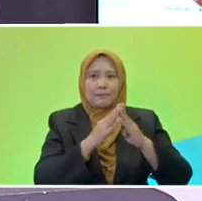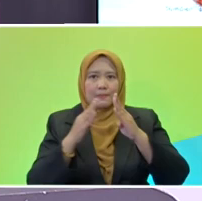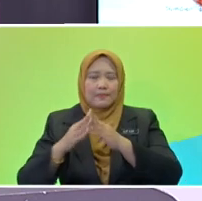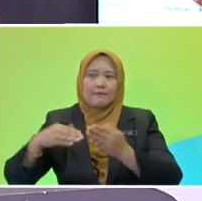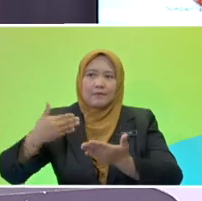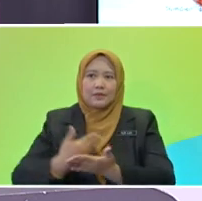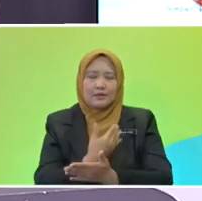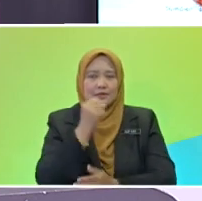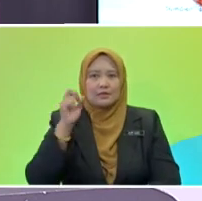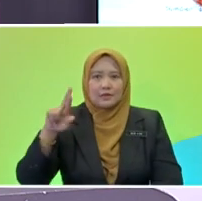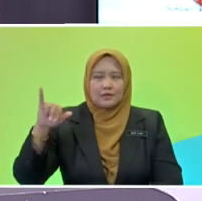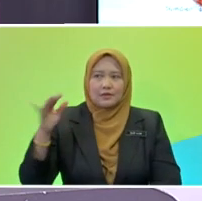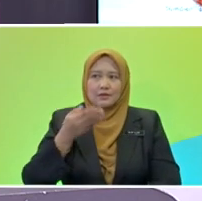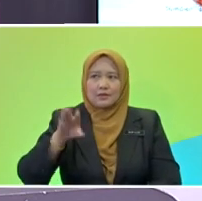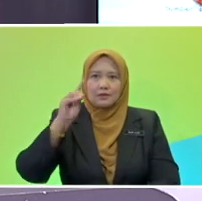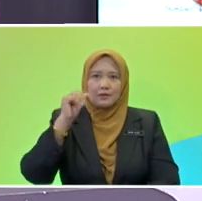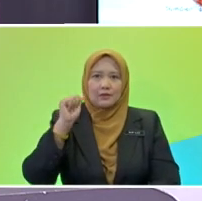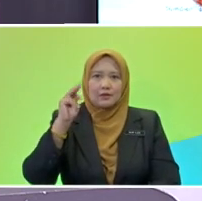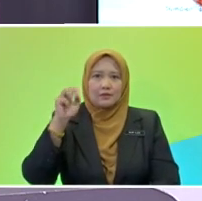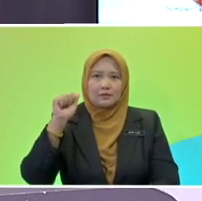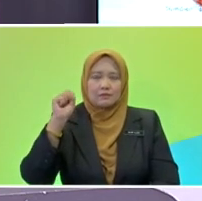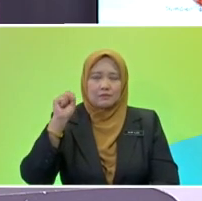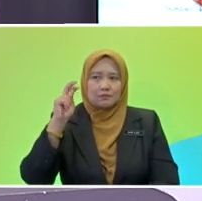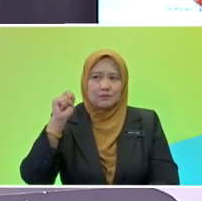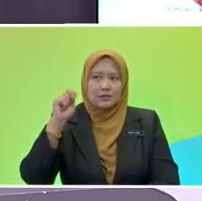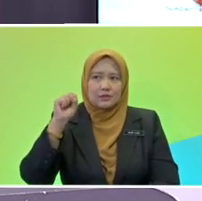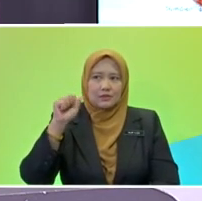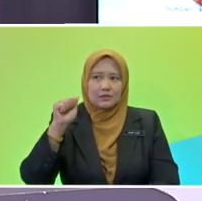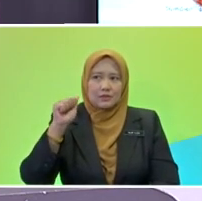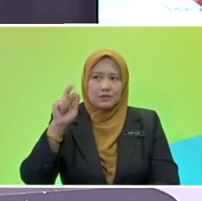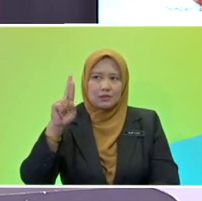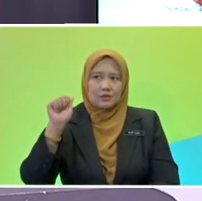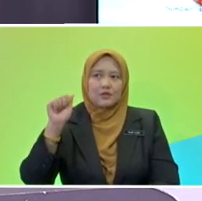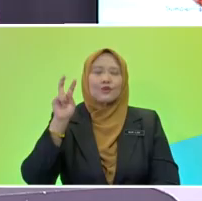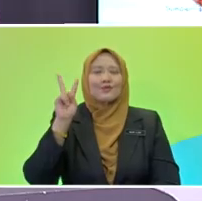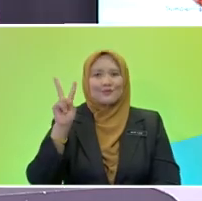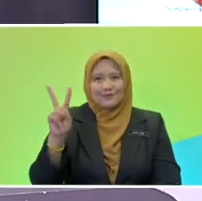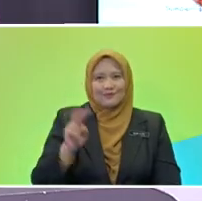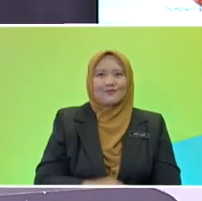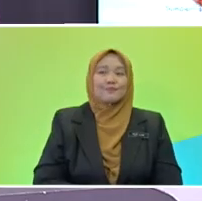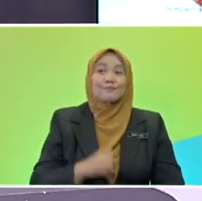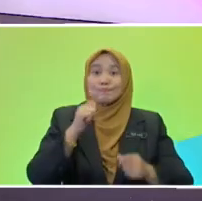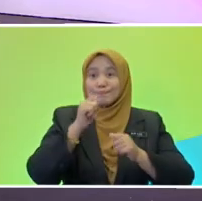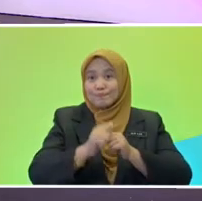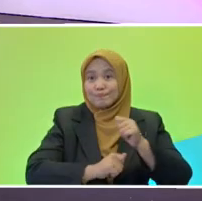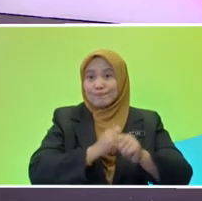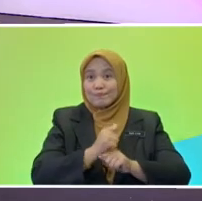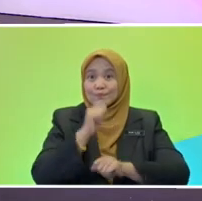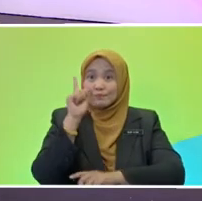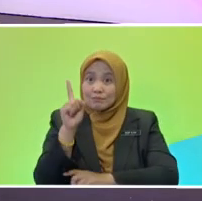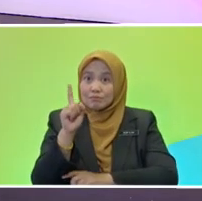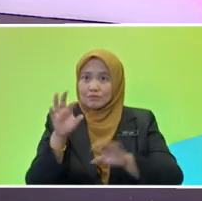Radu ada cantik kan cantik kalau tahu satu dibawa macam nih tuh lagi satu film